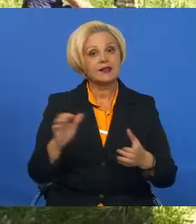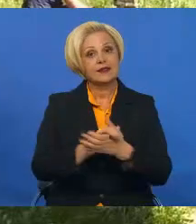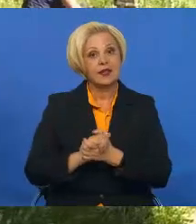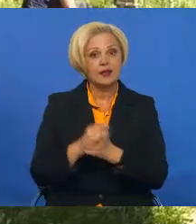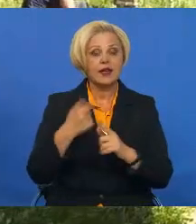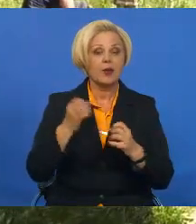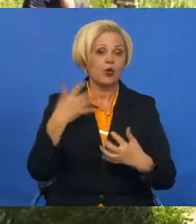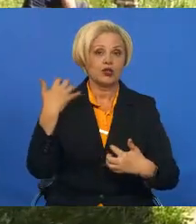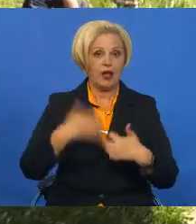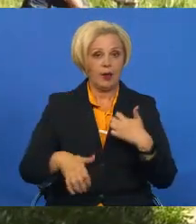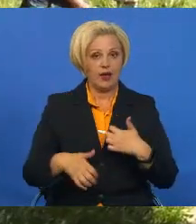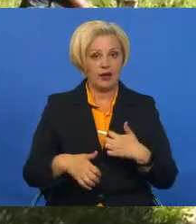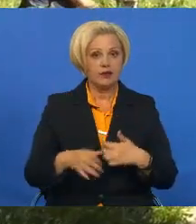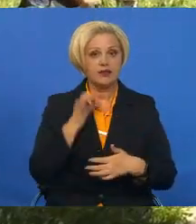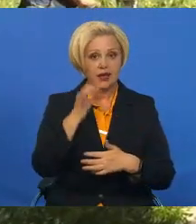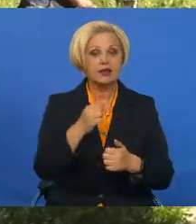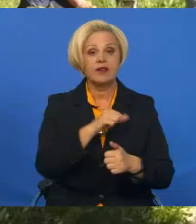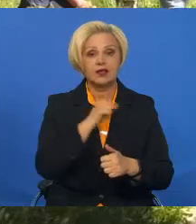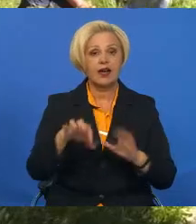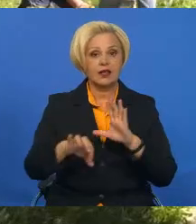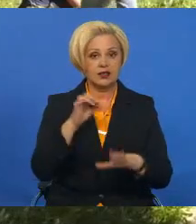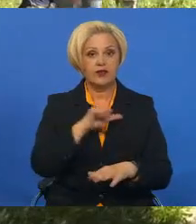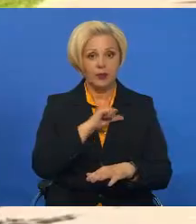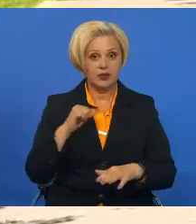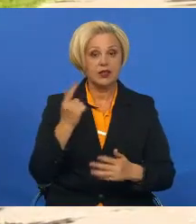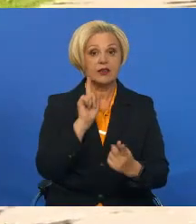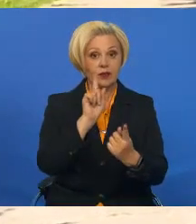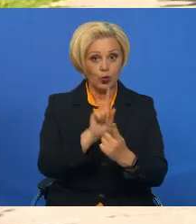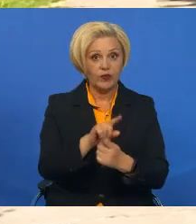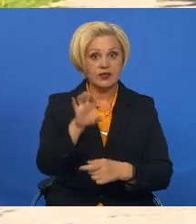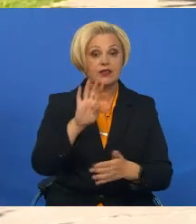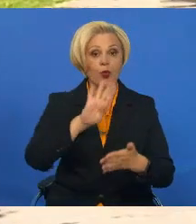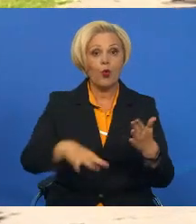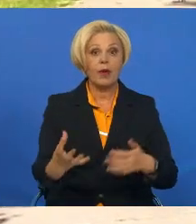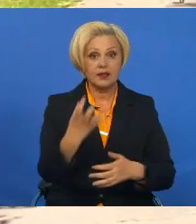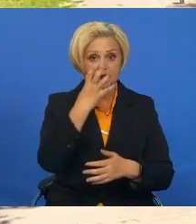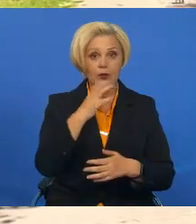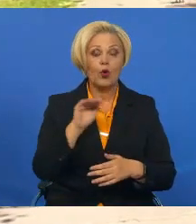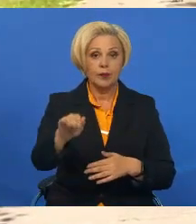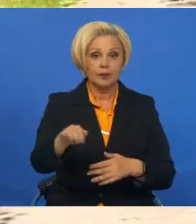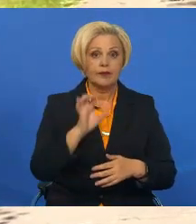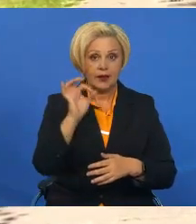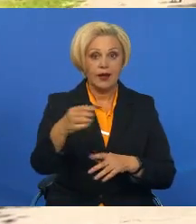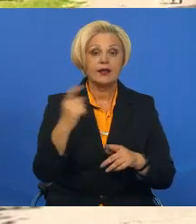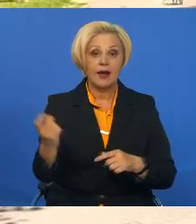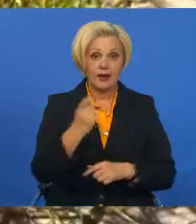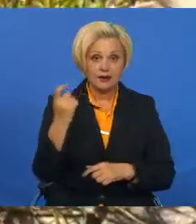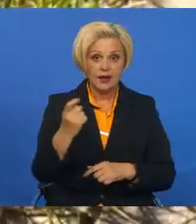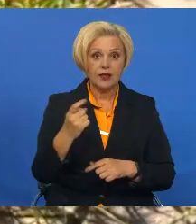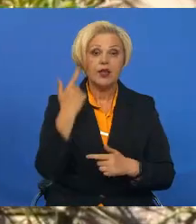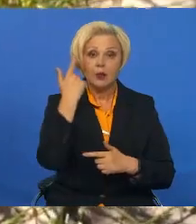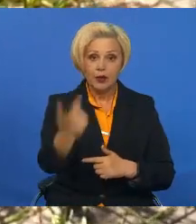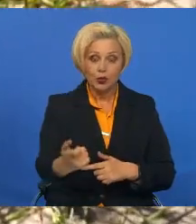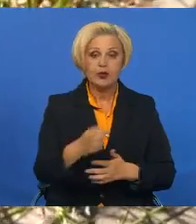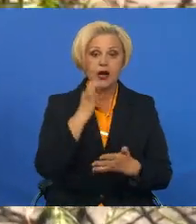ці проста абыякавасць? Адказ кожны знойдзе сам. Калі вы сустрэлі сабаку без намордніка, звярніце на гэта ўвагу ўладальніка і папярэдзіце